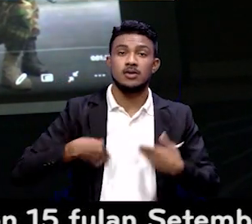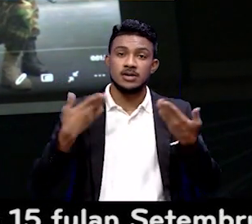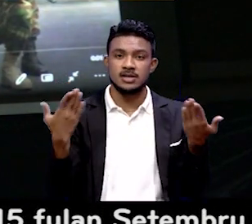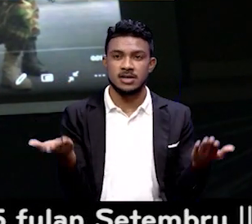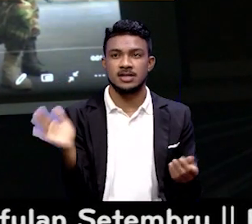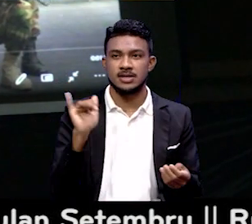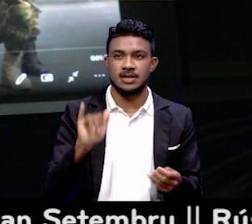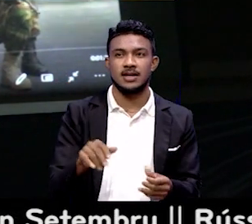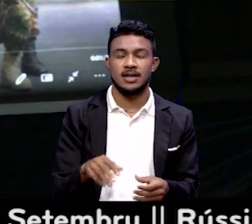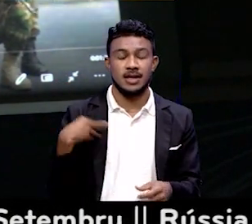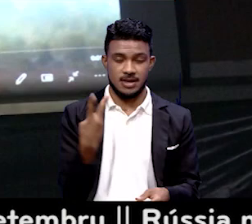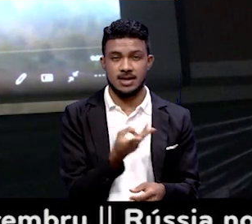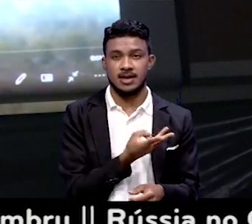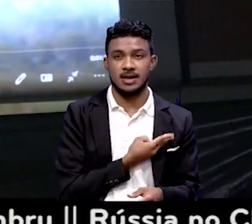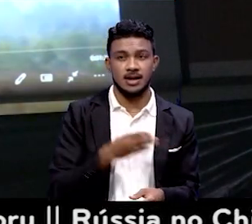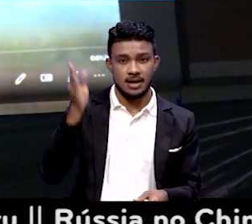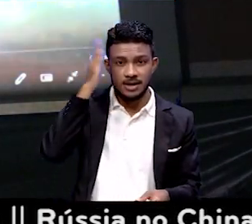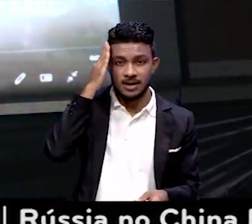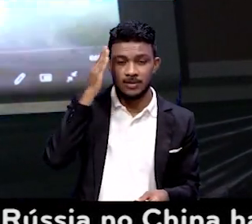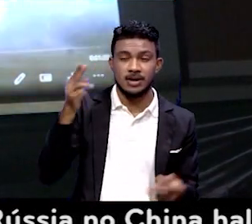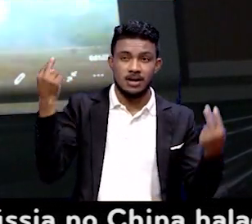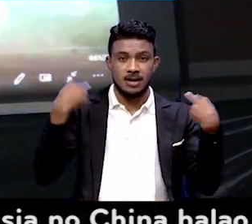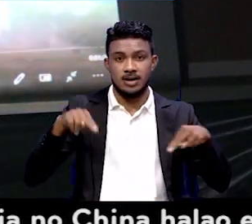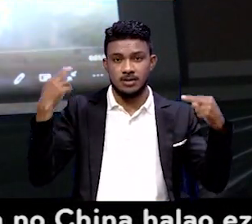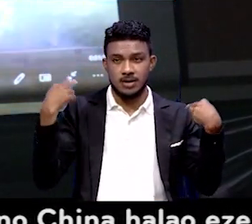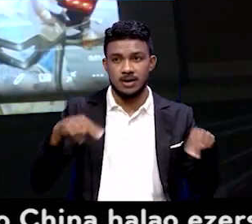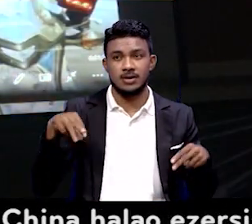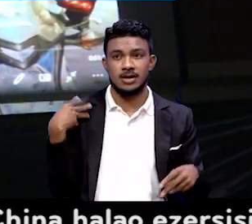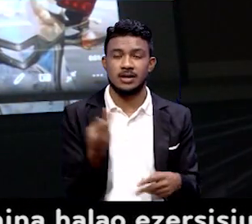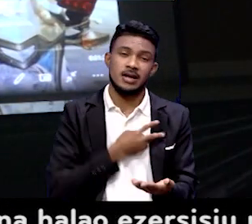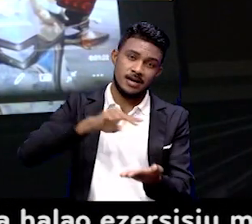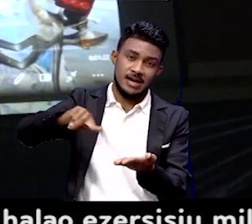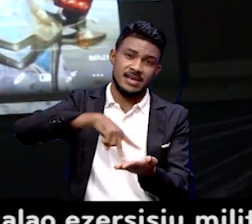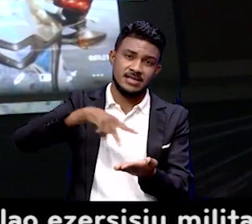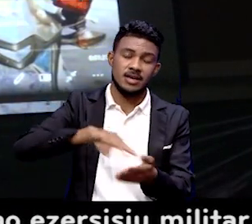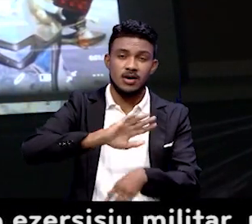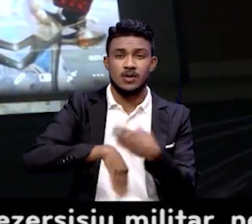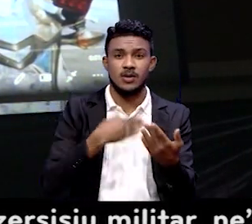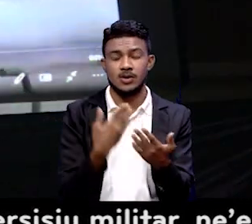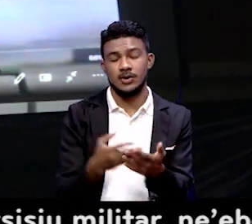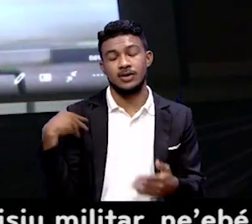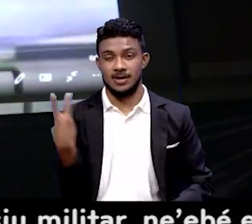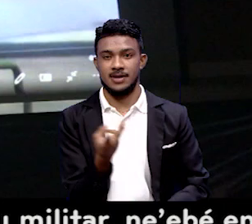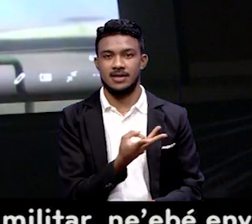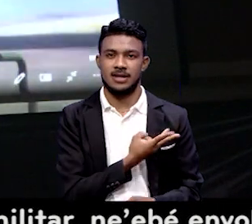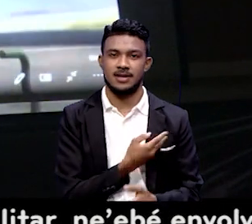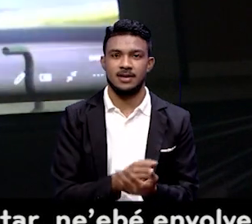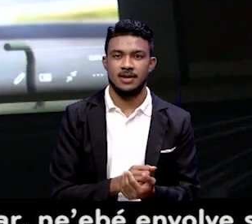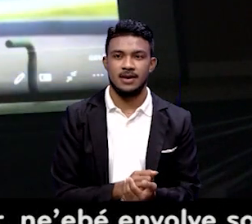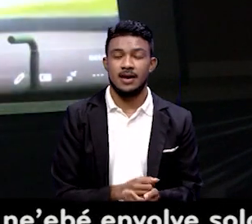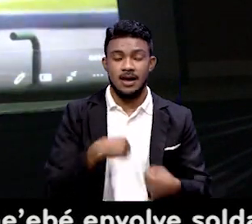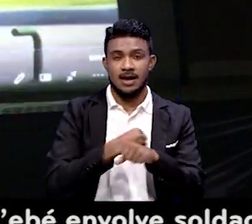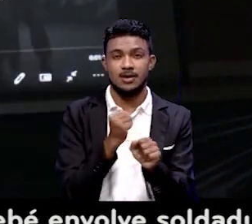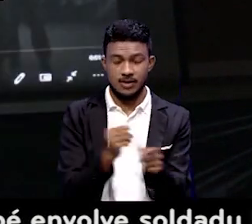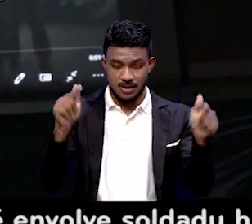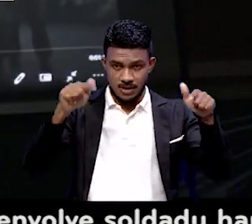bagaimana, itu yang kita kasih, kita punya lagu-lagu, kita punya dansa, itu semua kita buatkan di sini